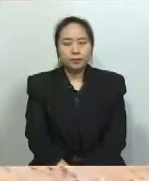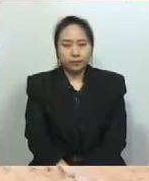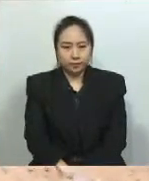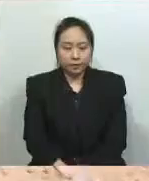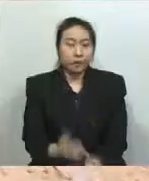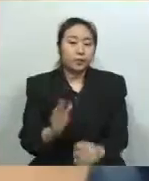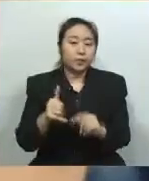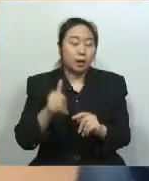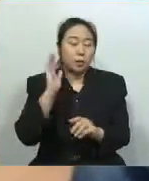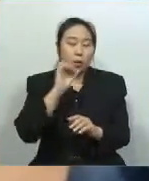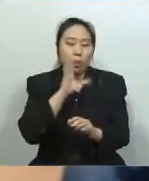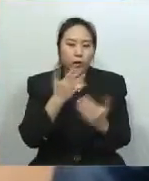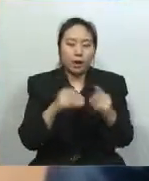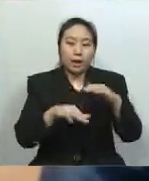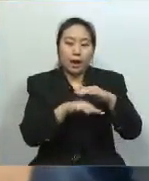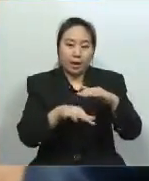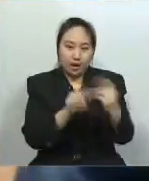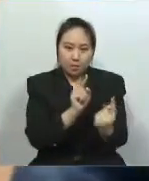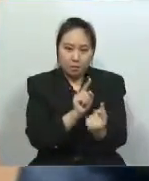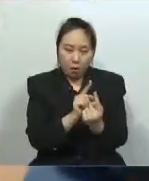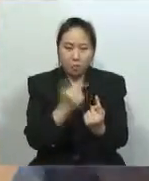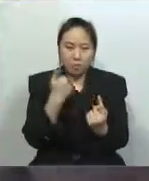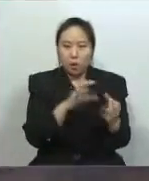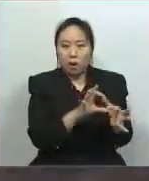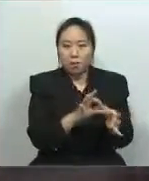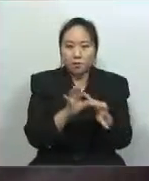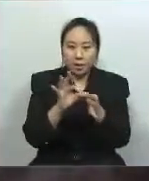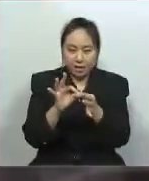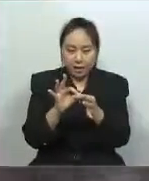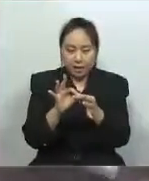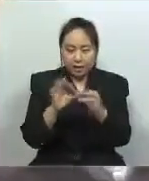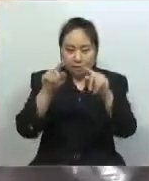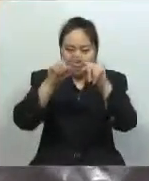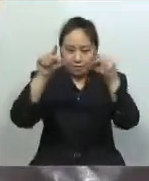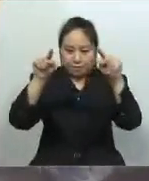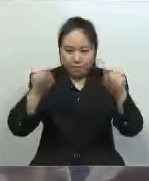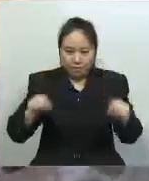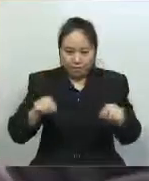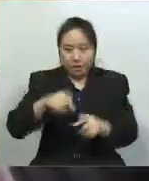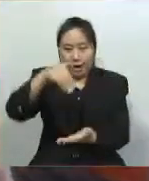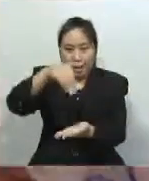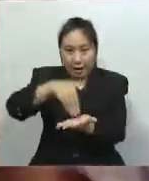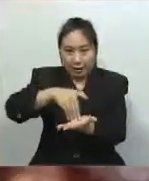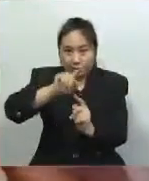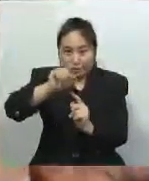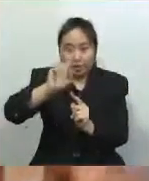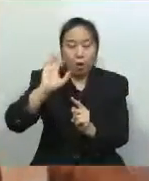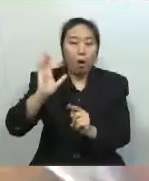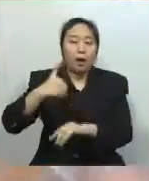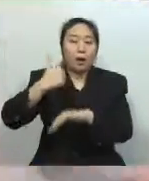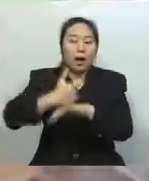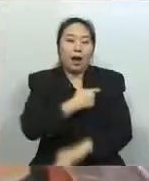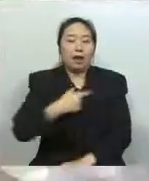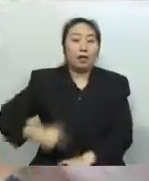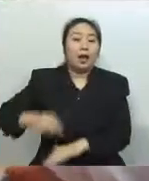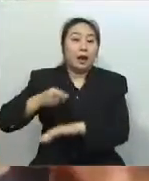นายพิพัฒน์บอกด้วยนะคะว่าหลักฐานที่พบนั้นมีความสอดคล้องกับหลักศิลาจารึกหลักที่1ของพ่อขุนรามคำแหงมหา